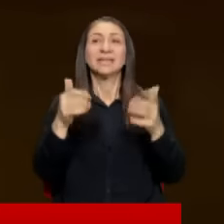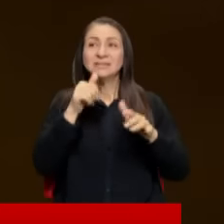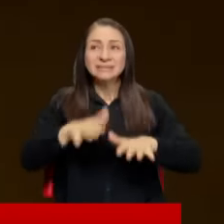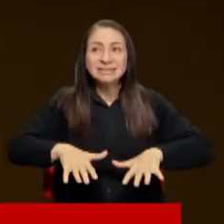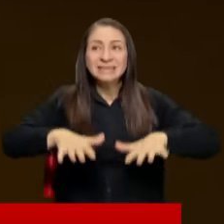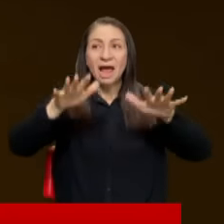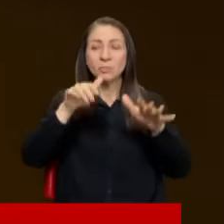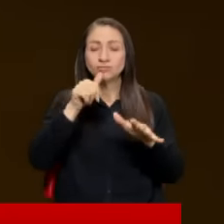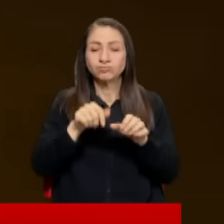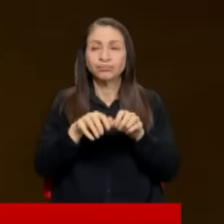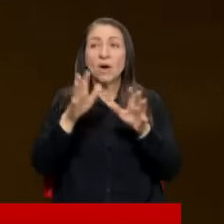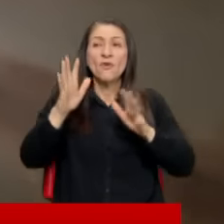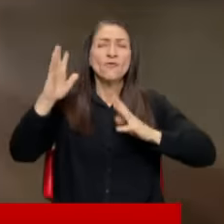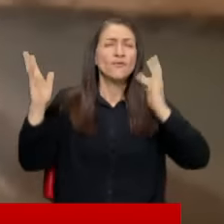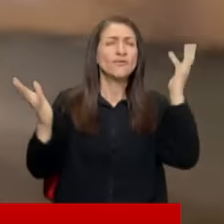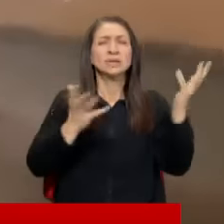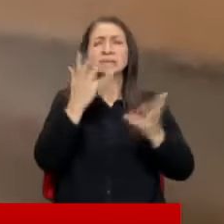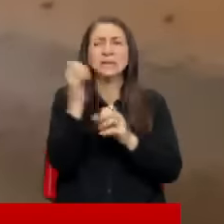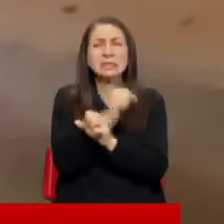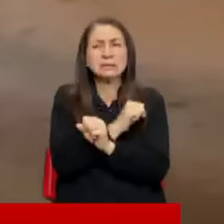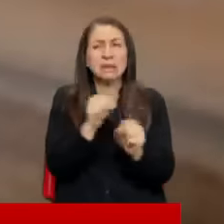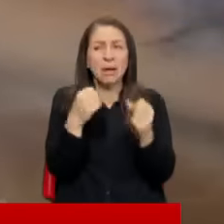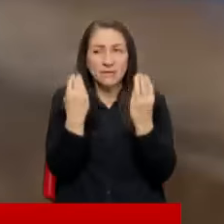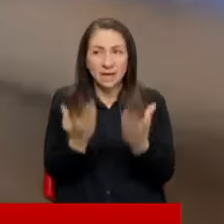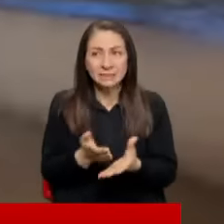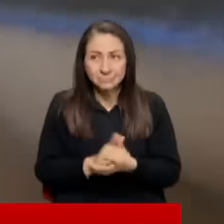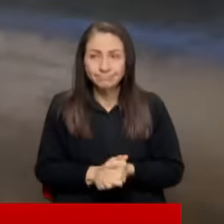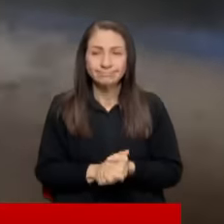sel, taşkın ve fırtına hayatı olumsuz etkiledi.